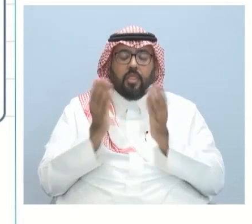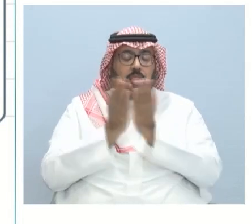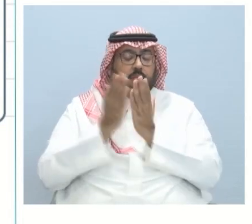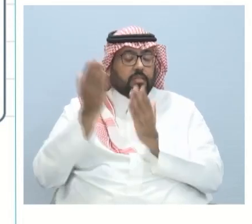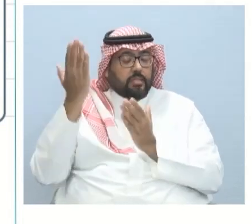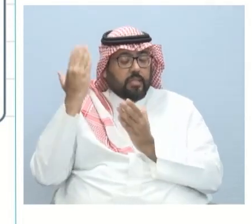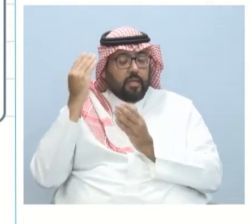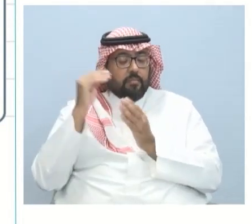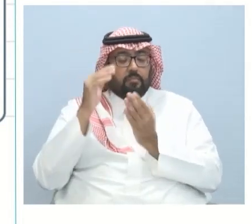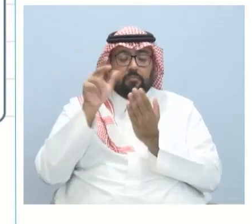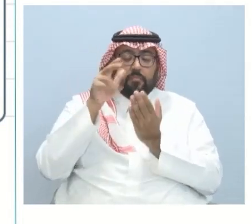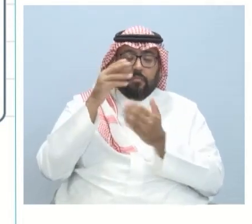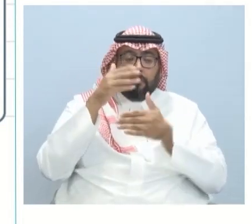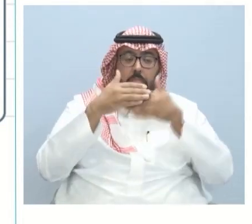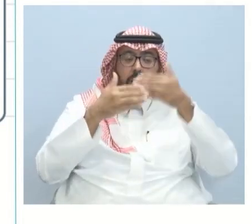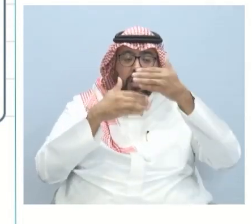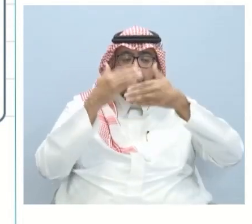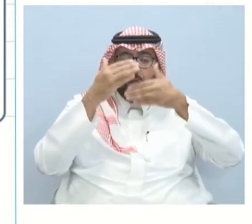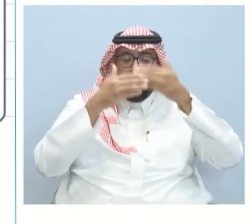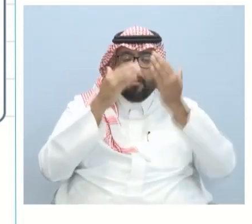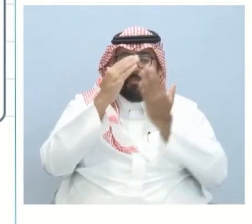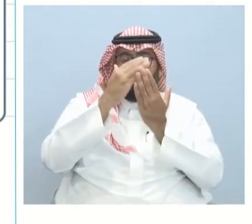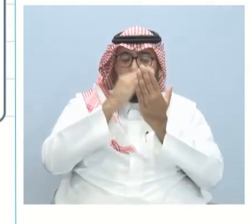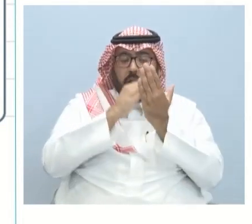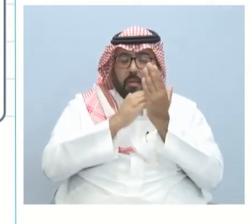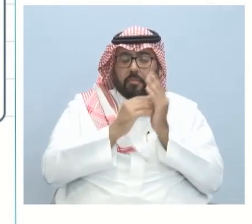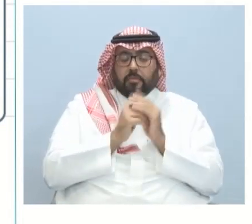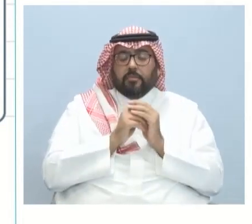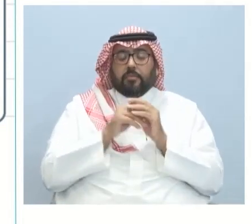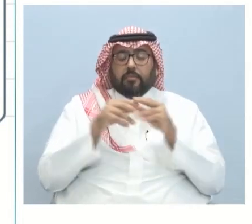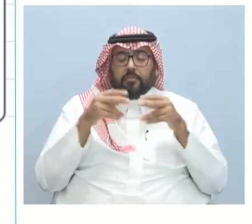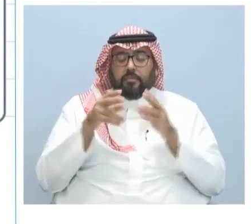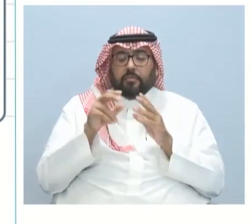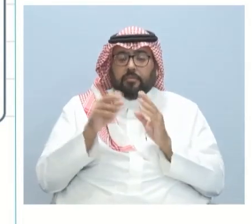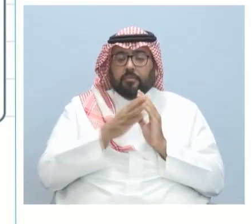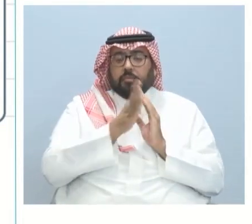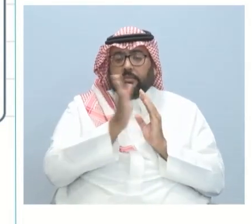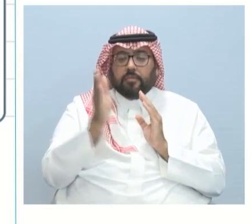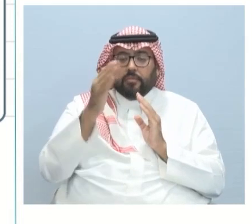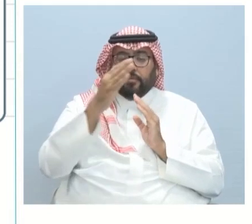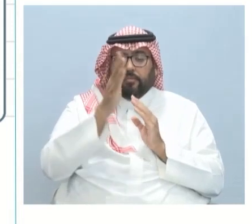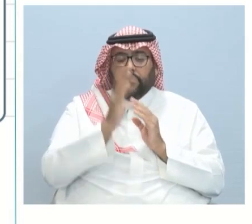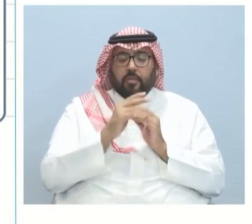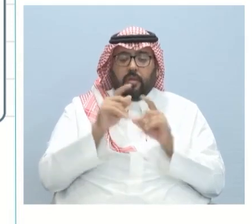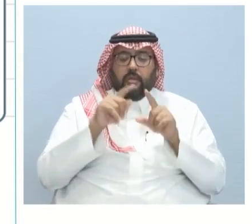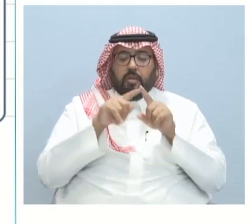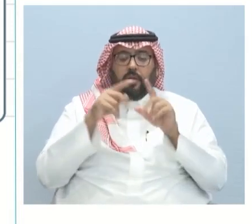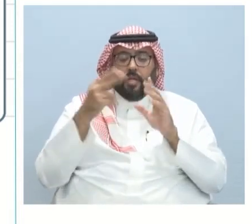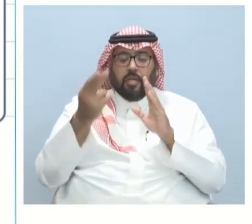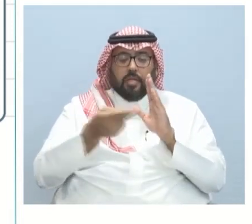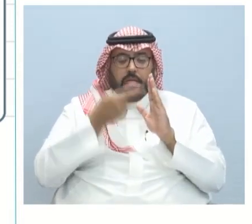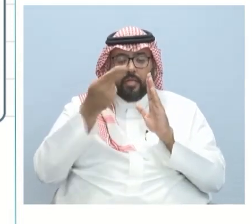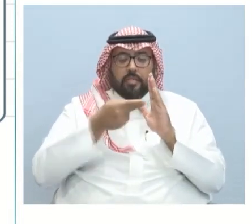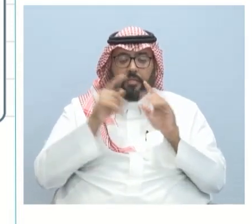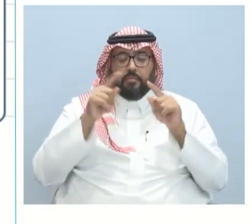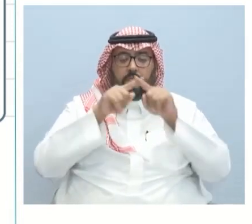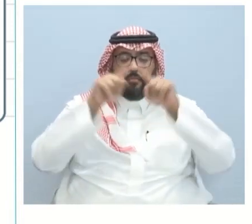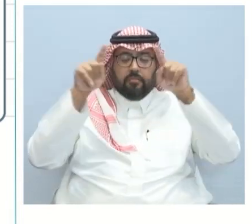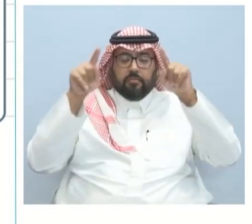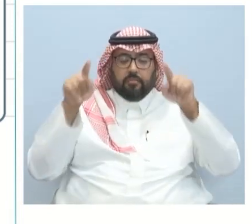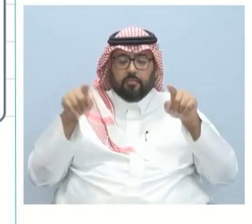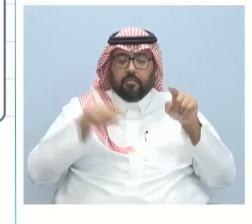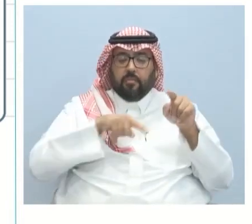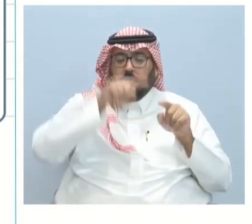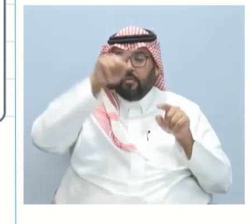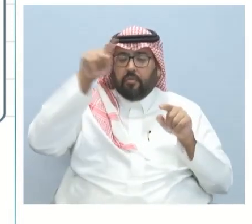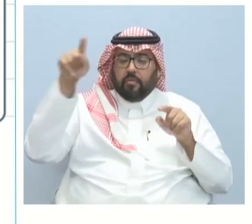السابق انشانا برنامجا يمكن الروبوت من تشكيل او من رسم مربع او من الحركه بشكل مربع